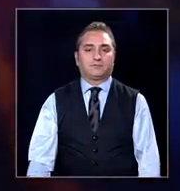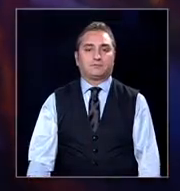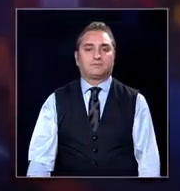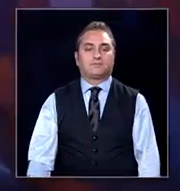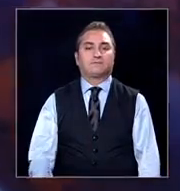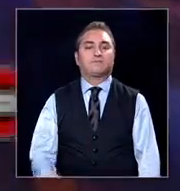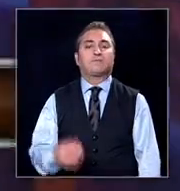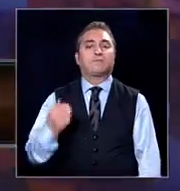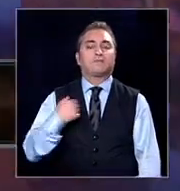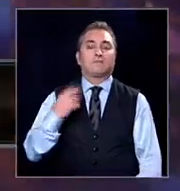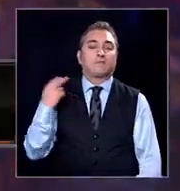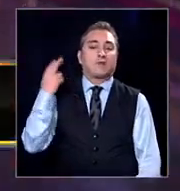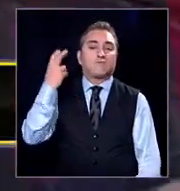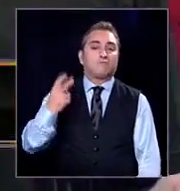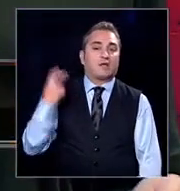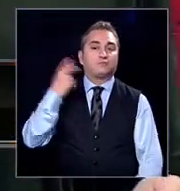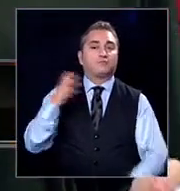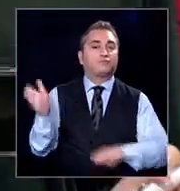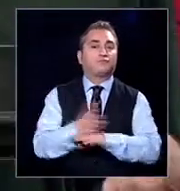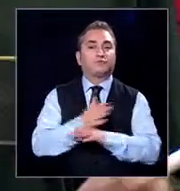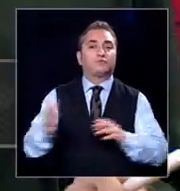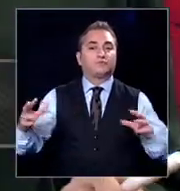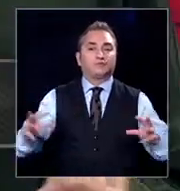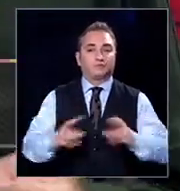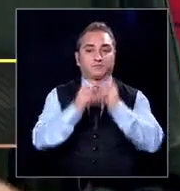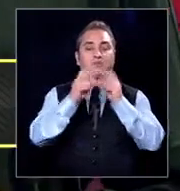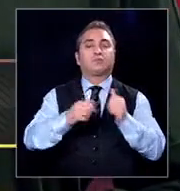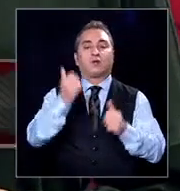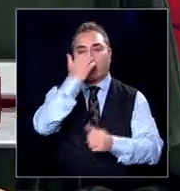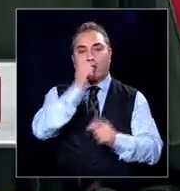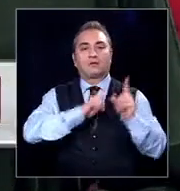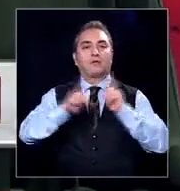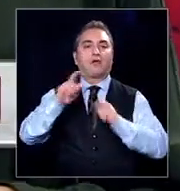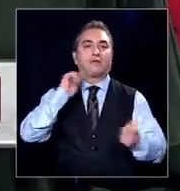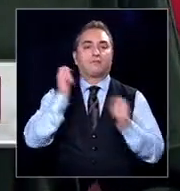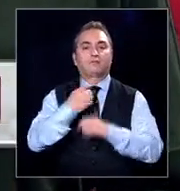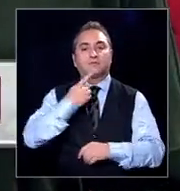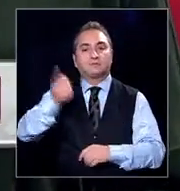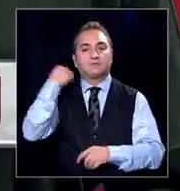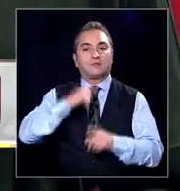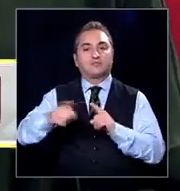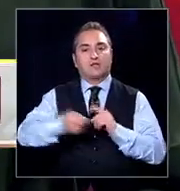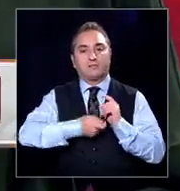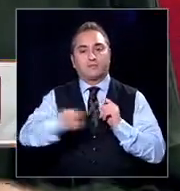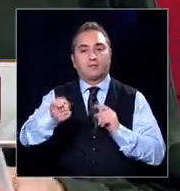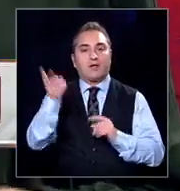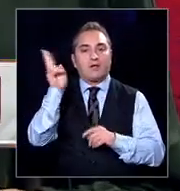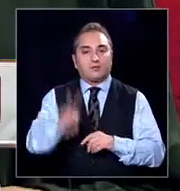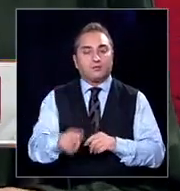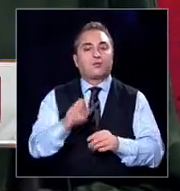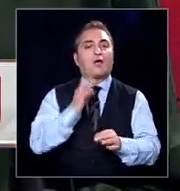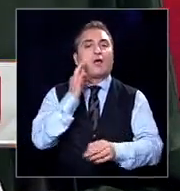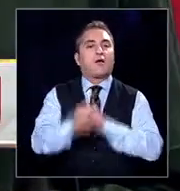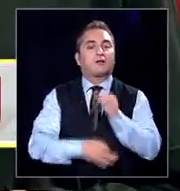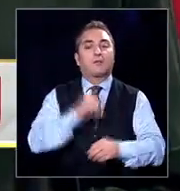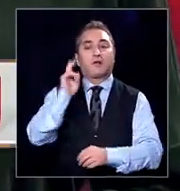Yan bakma kavgası kan davasına dönüştü. Geçen yıl bıçaklanarak öldürülen gencin akrabası o cinayete